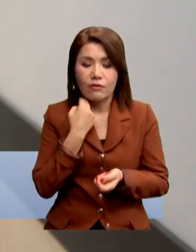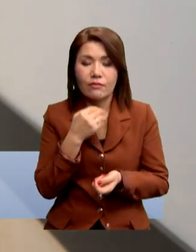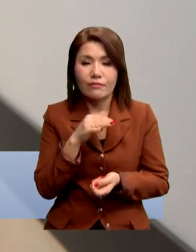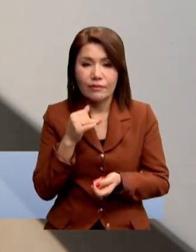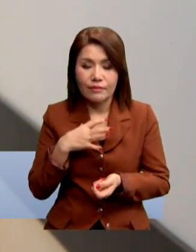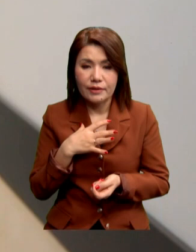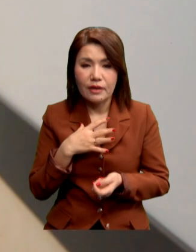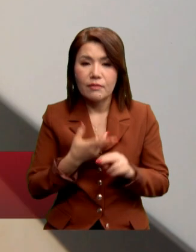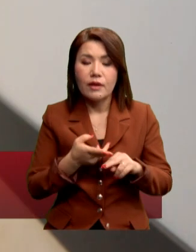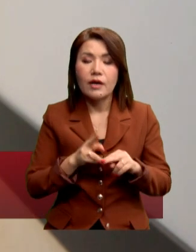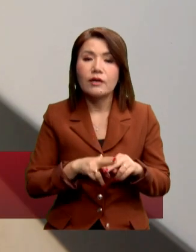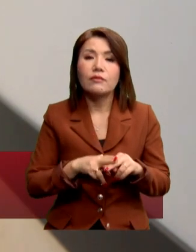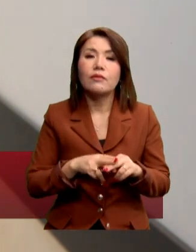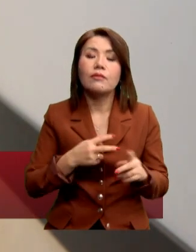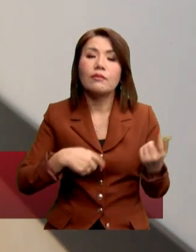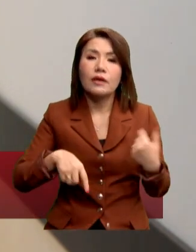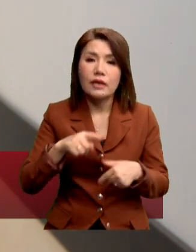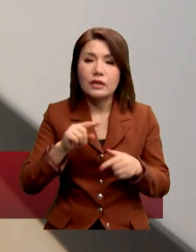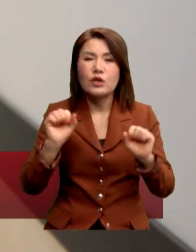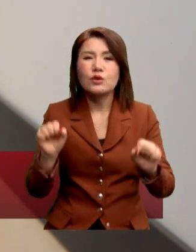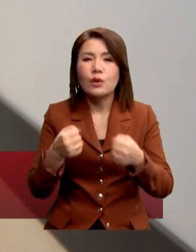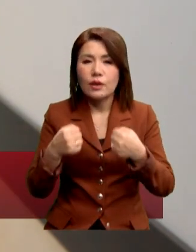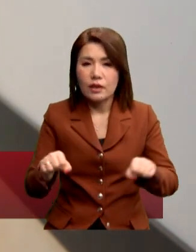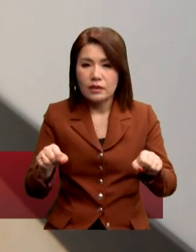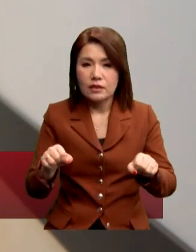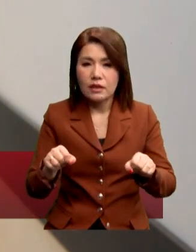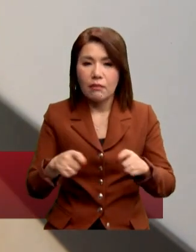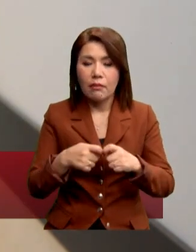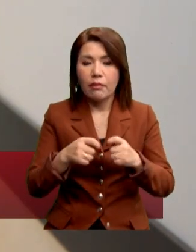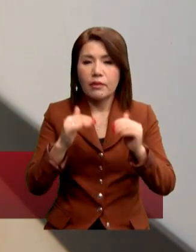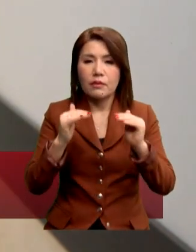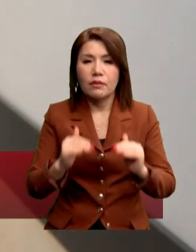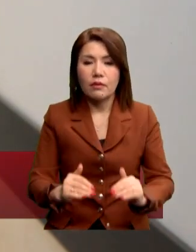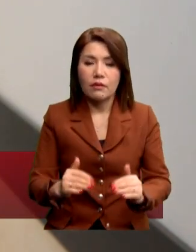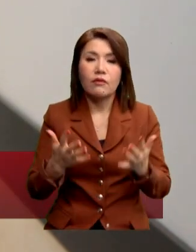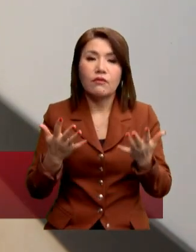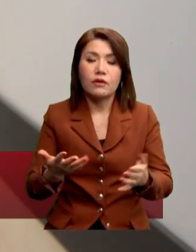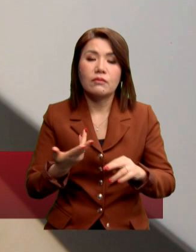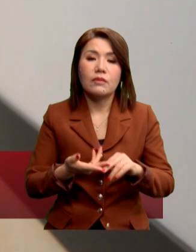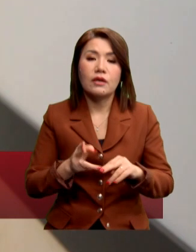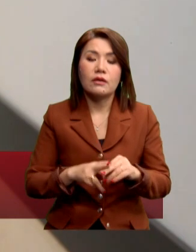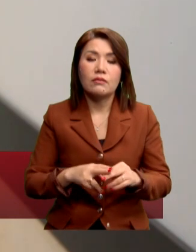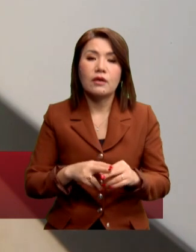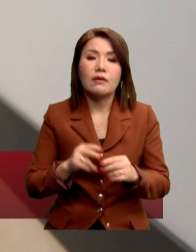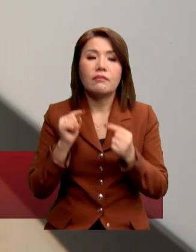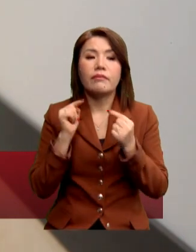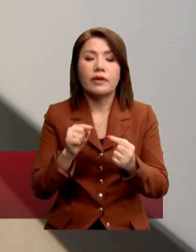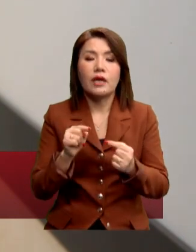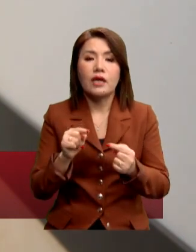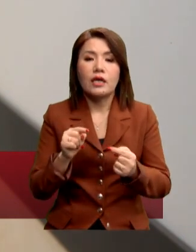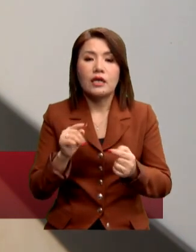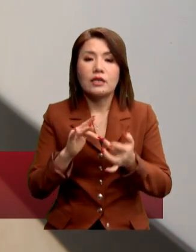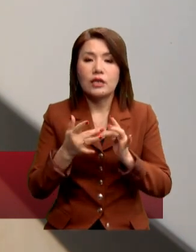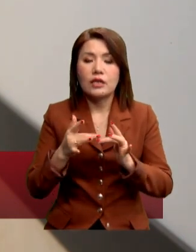ол кісілер біздің жаңағы скорость дейді ғой, скоростымызды төмендетіп тастады. Енді соған қарсы біздің турникетіміз совсем